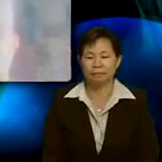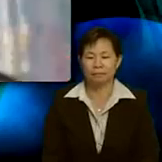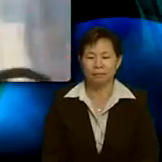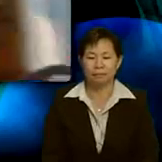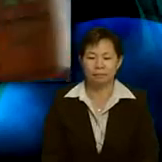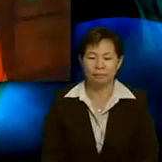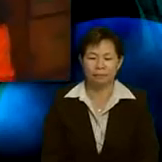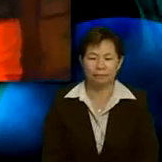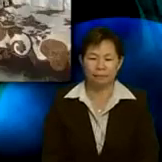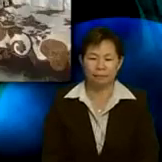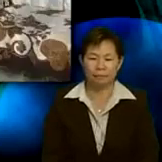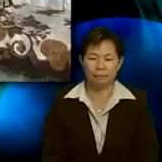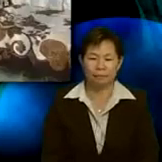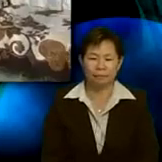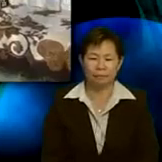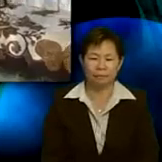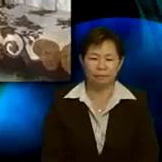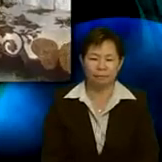Satu lagi.